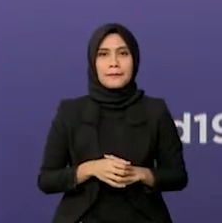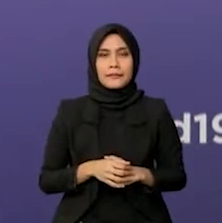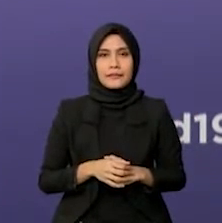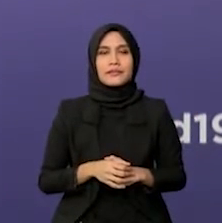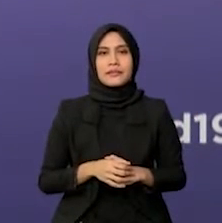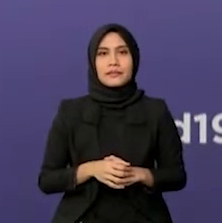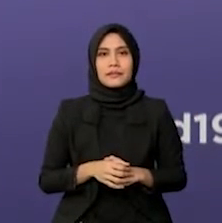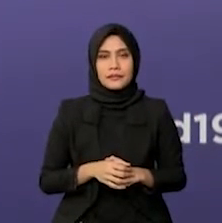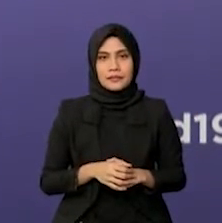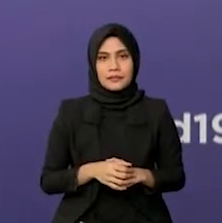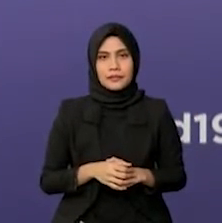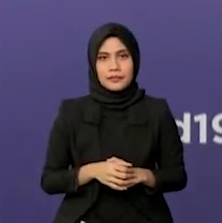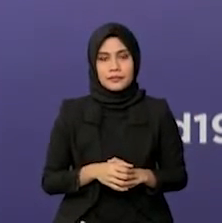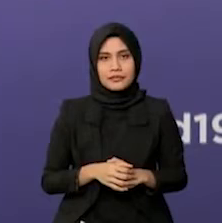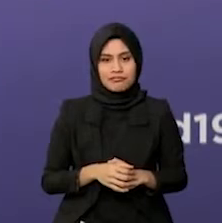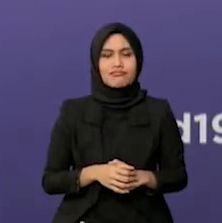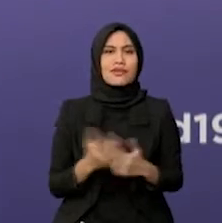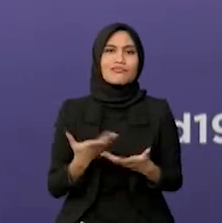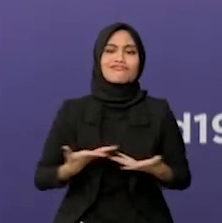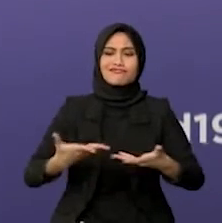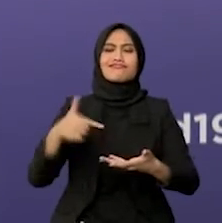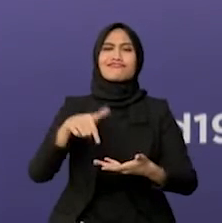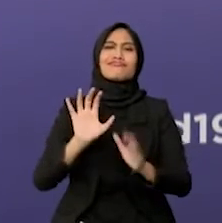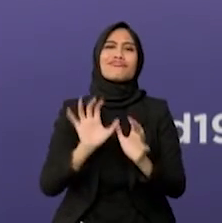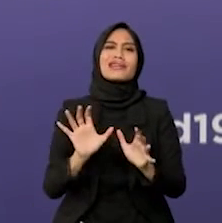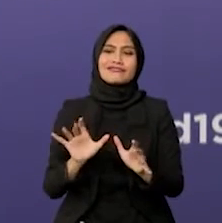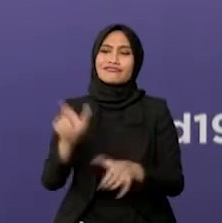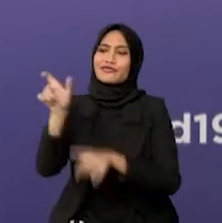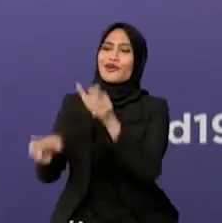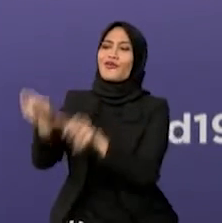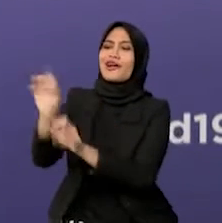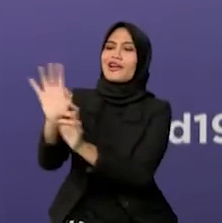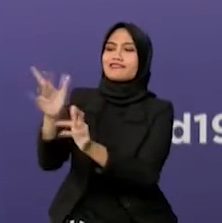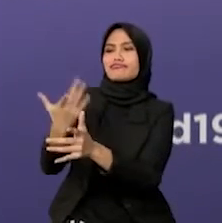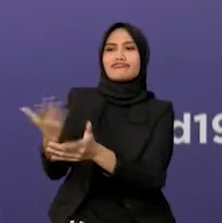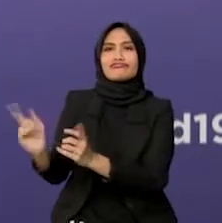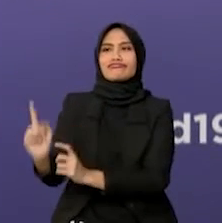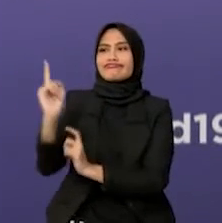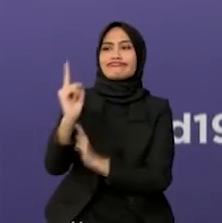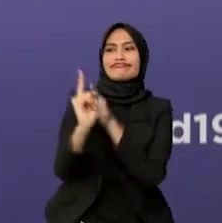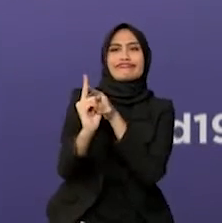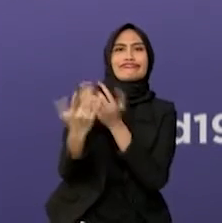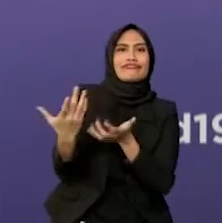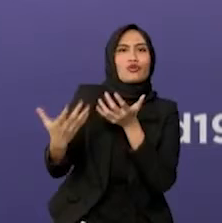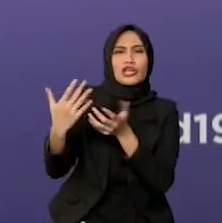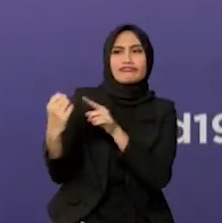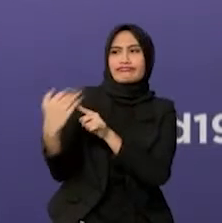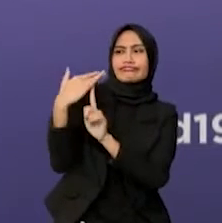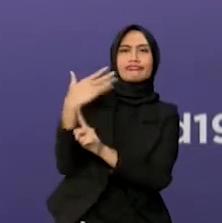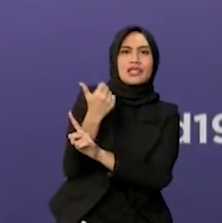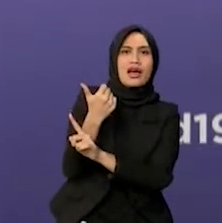di tengah-tengah kita banyak saudara-saudara kita yang membawa first ini positif dari